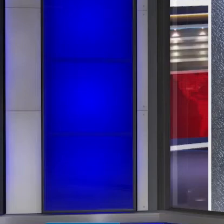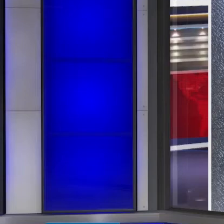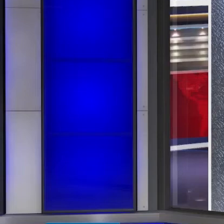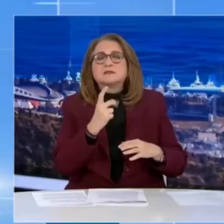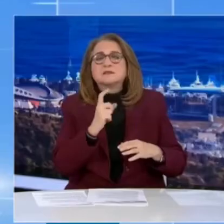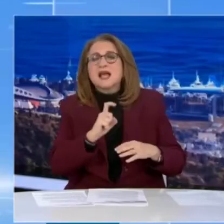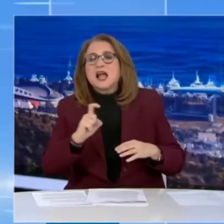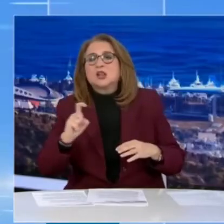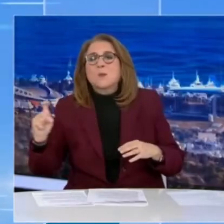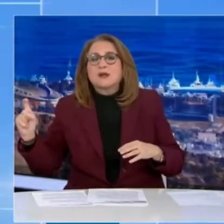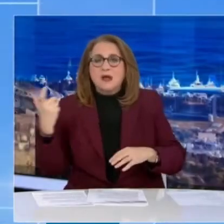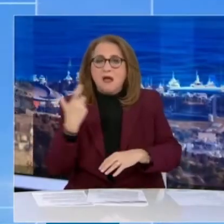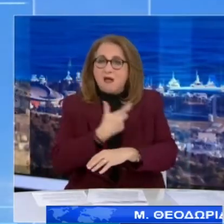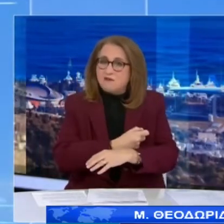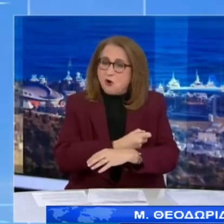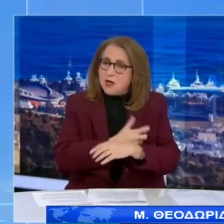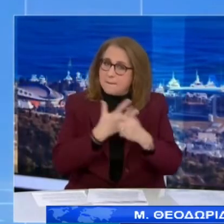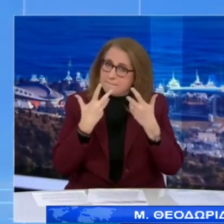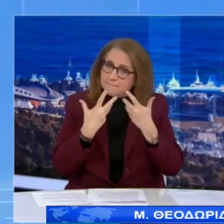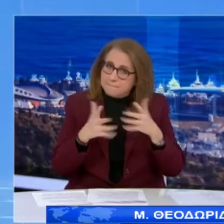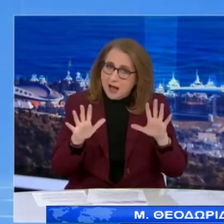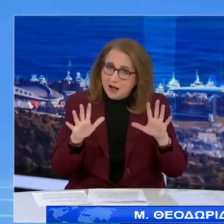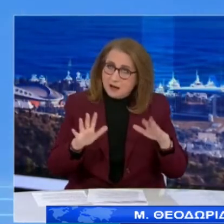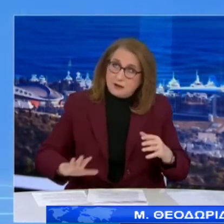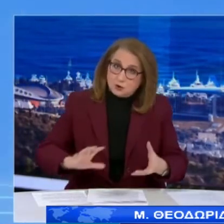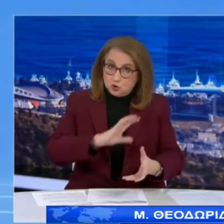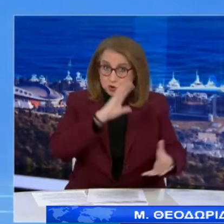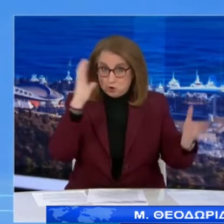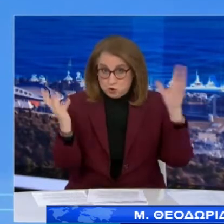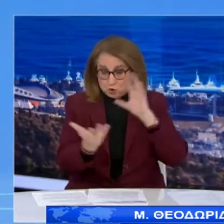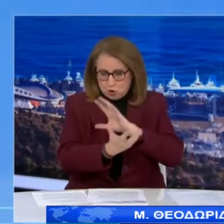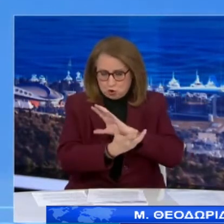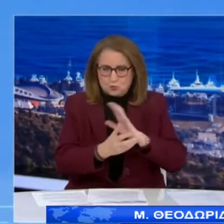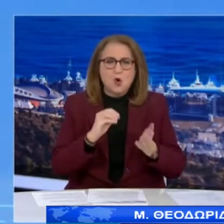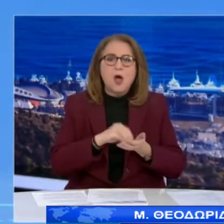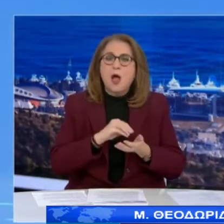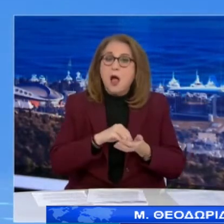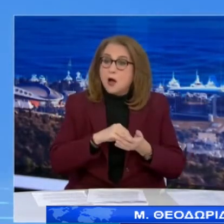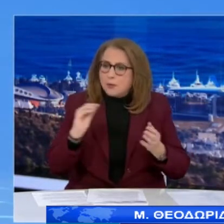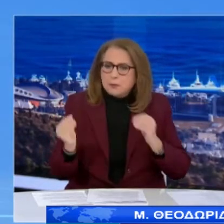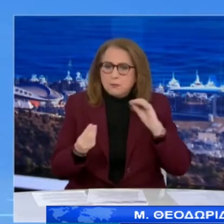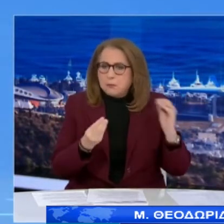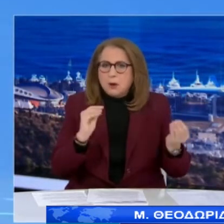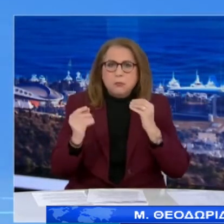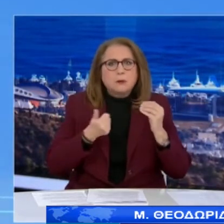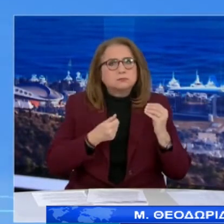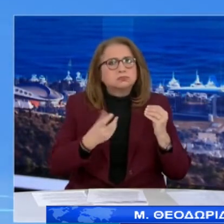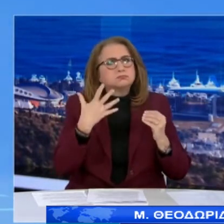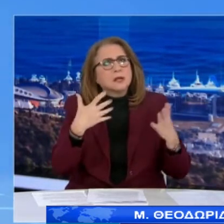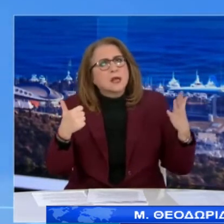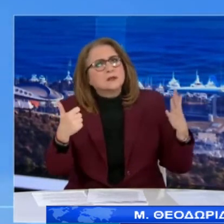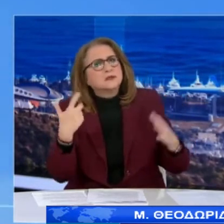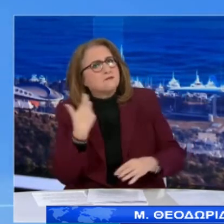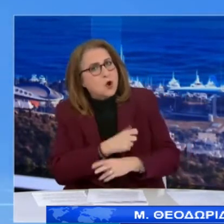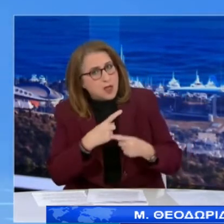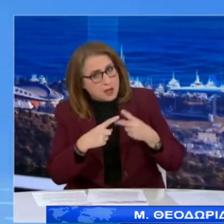Θεοδωρίδου. Τον Δεκέμβριο αδειοδετήθηκε από τον Ευρωπαϊκό Οργανισμό